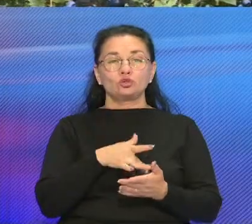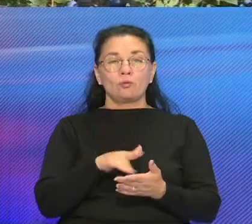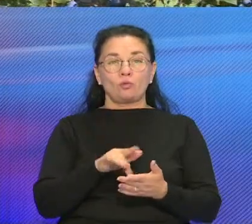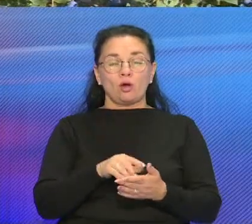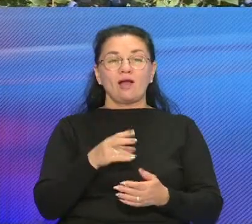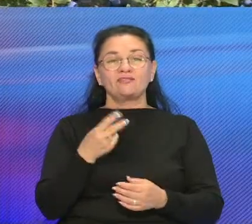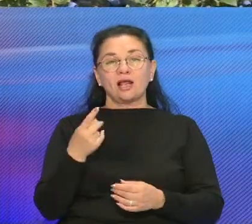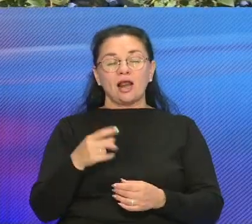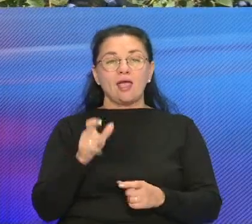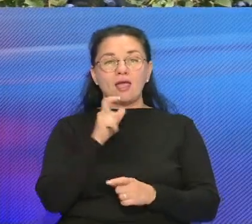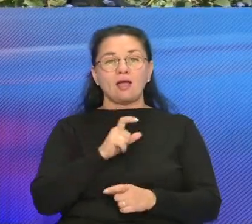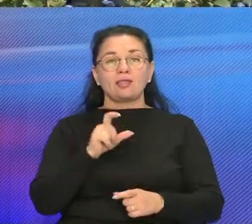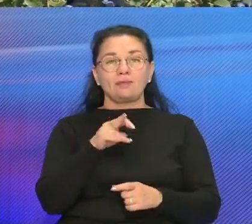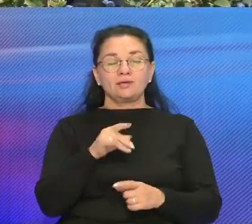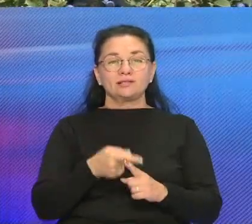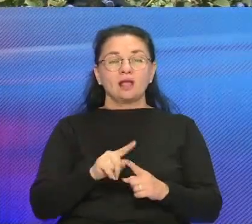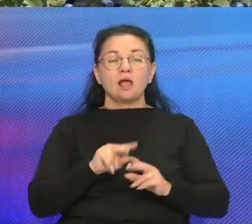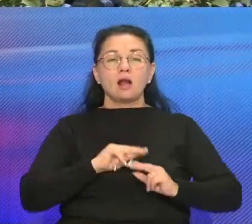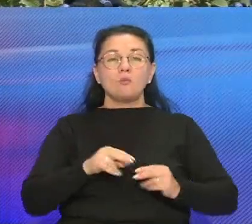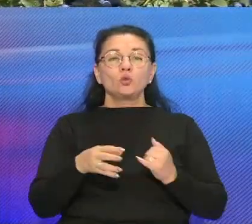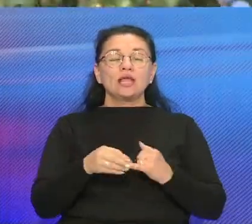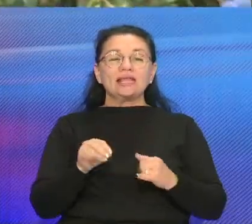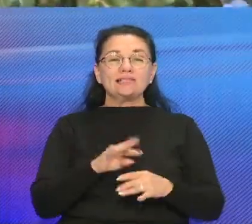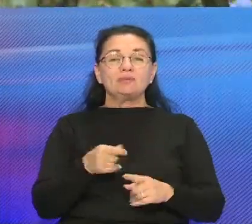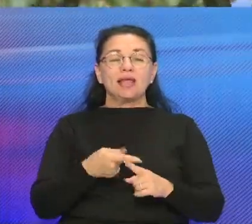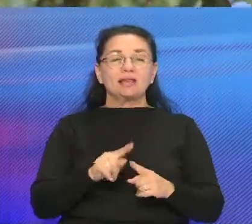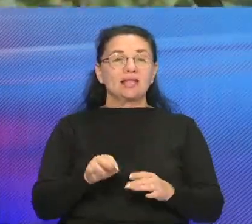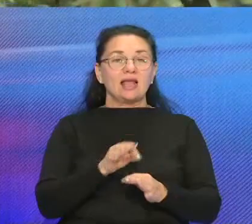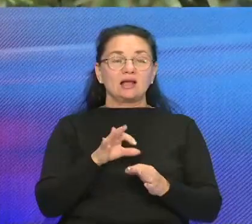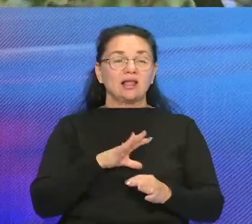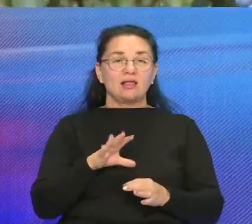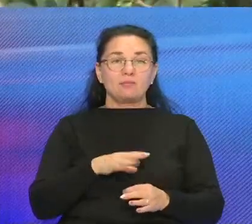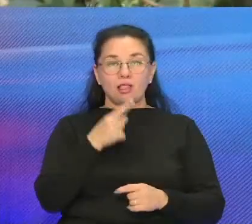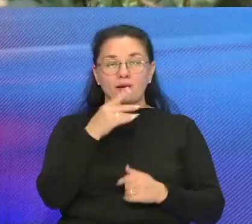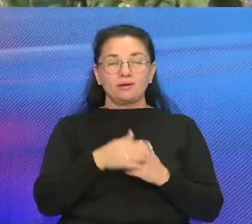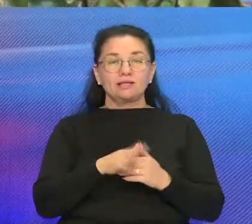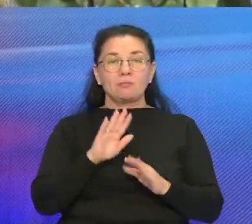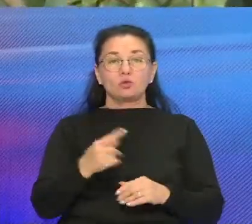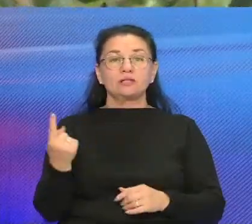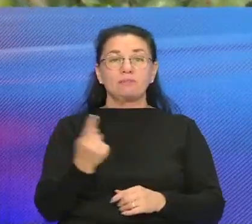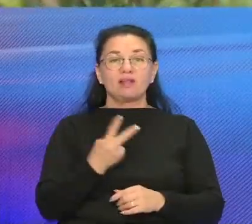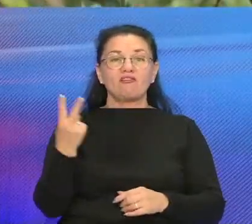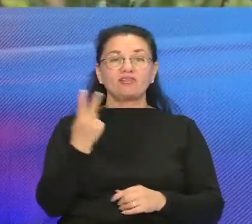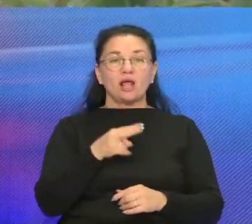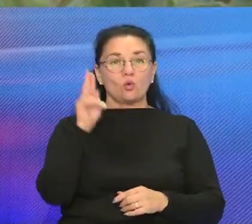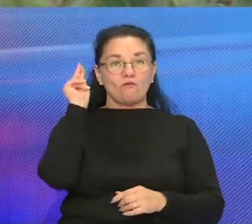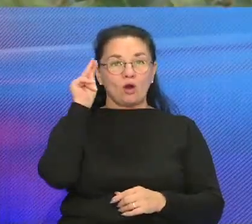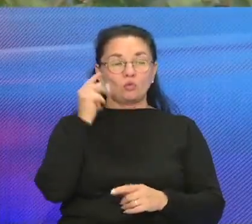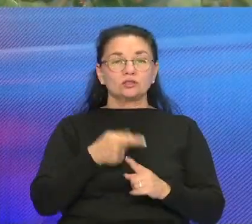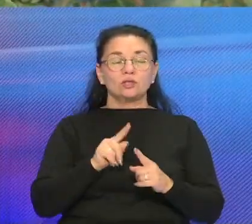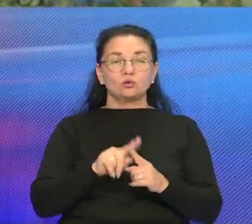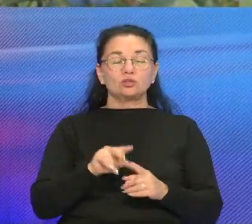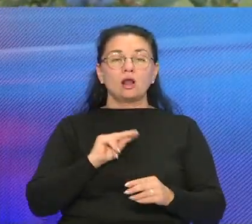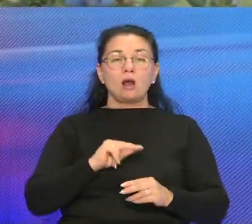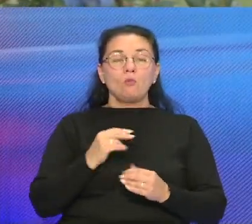– экономисты. Работа на земле для Сергея николи не была близкой. После первого и другого курса он подзараблял у сферы